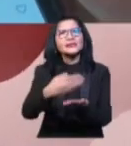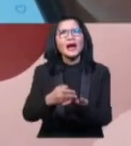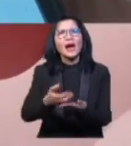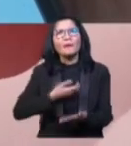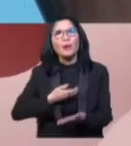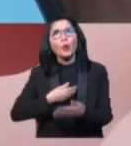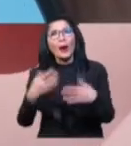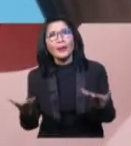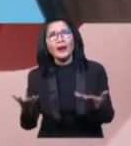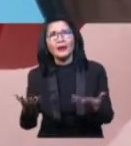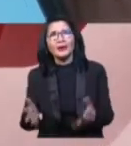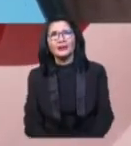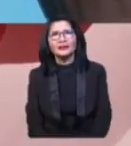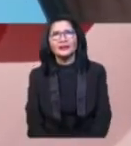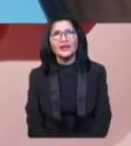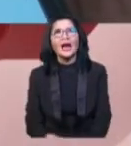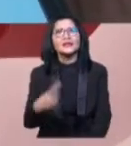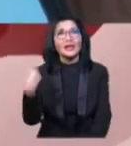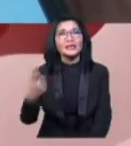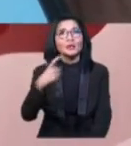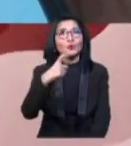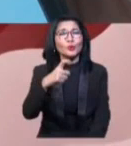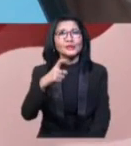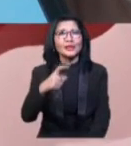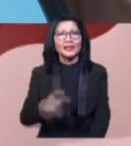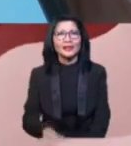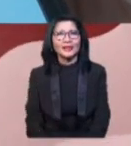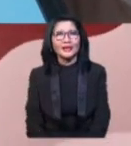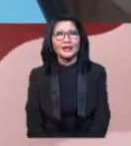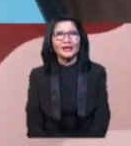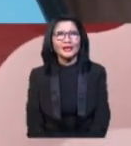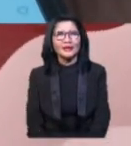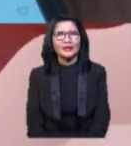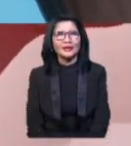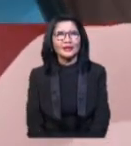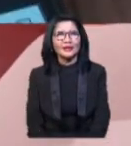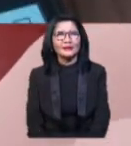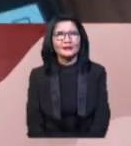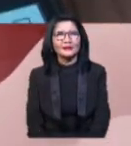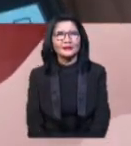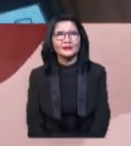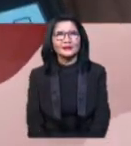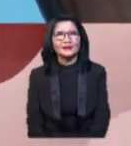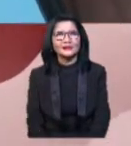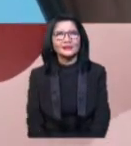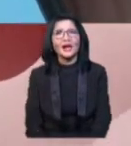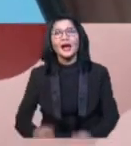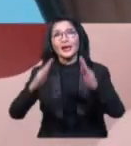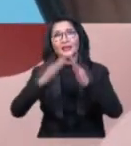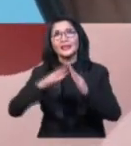kita bergerak adalah salah satunya adalah kesenangan dari tetangga Tuku yang tidak boleh hilang. Mereka